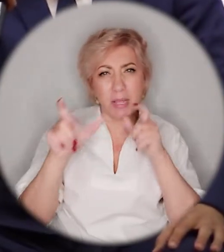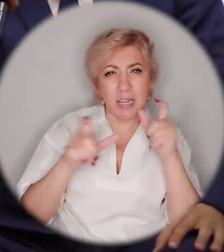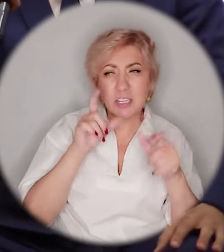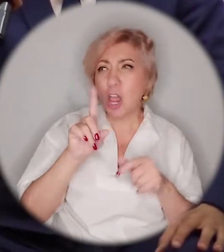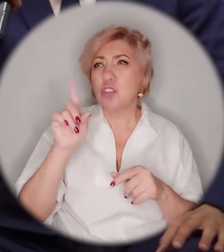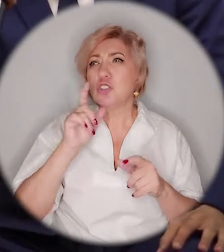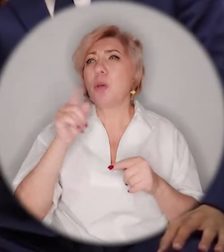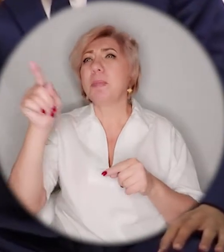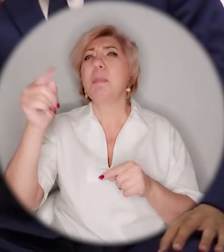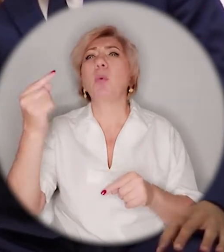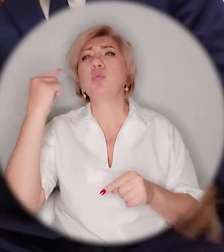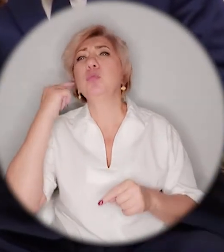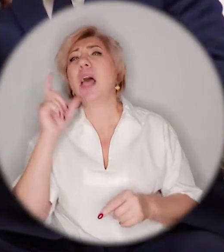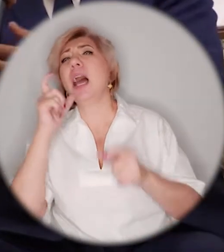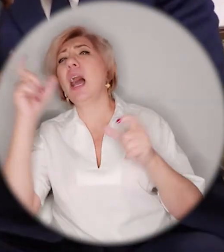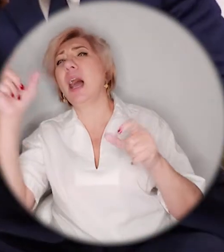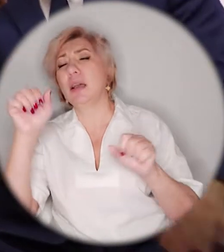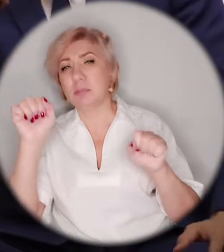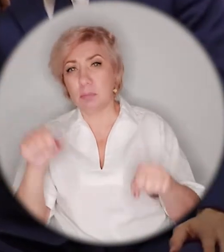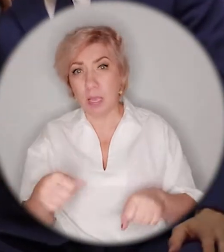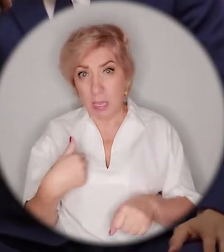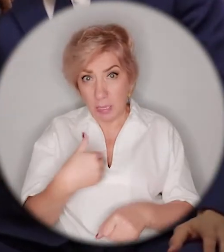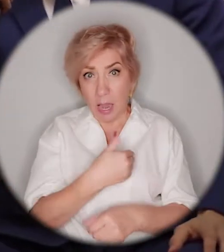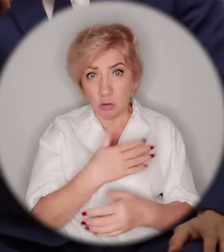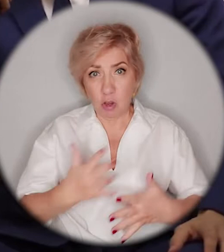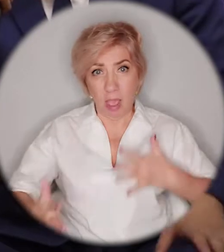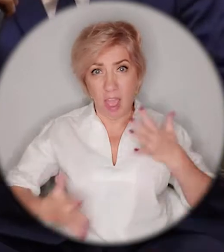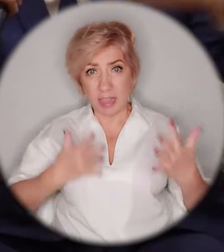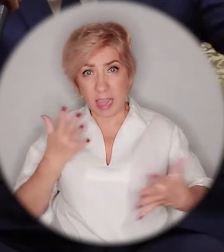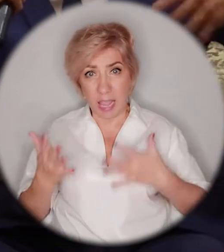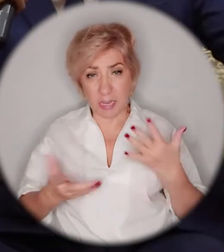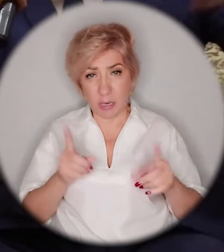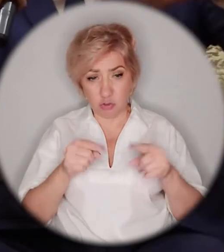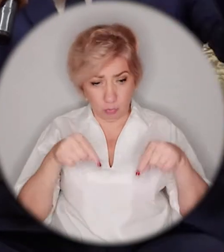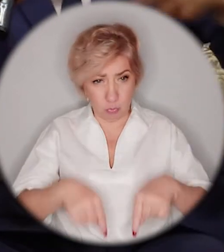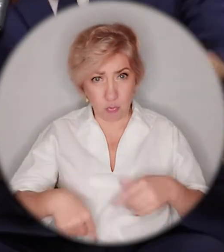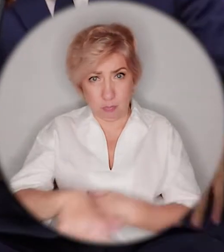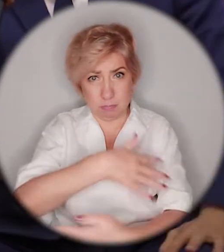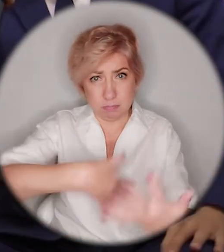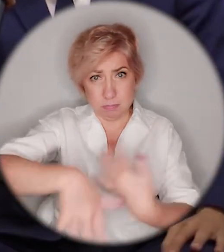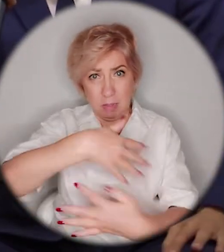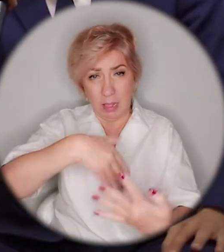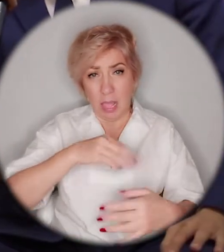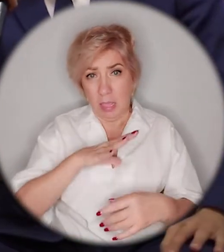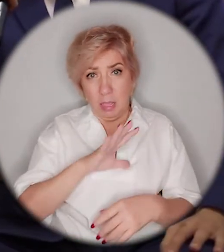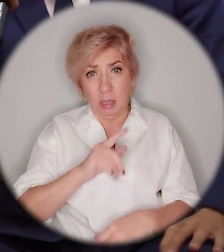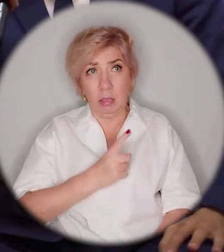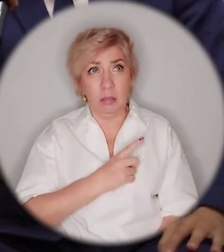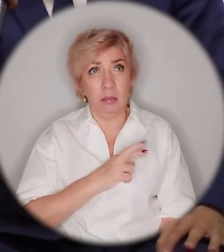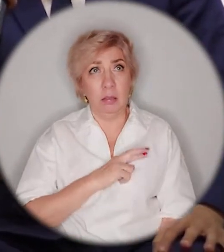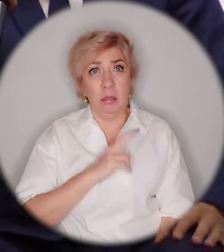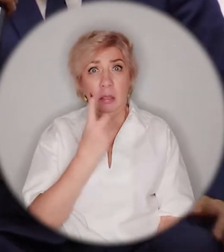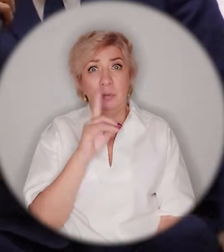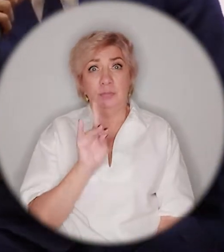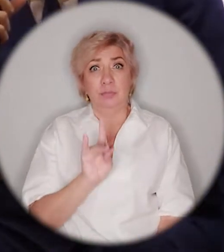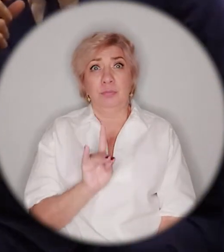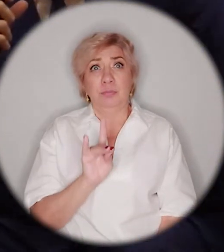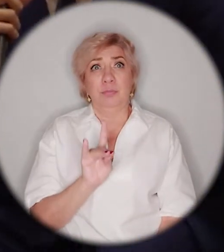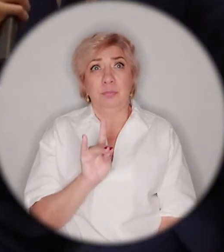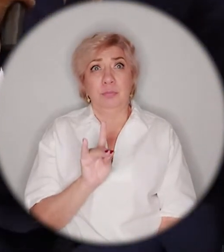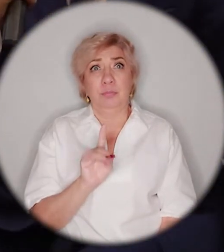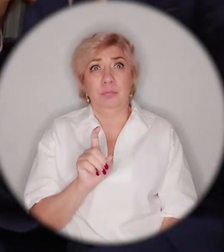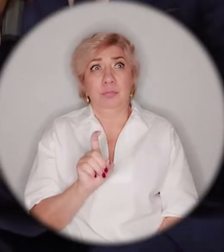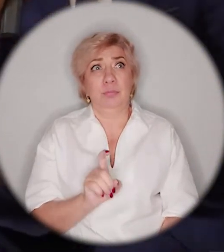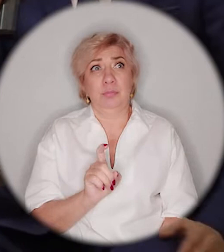можно было кричать чтобы тебя услышали я хочу вот эта энергия чтобы баловать и стерео и них частиц в